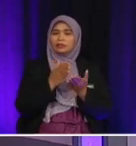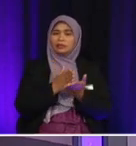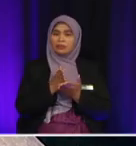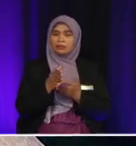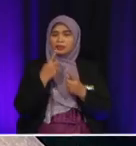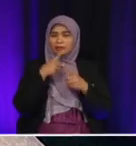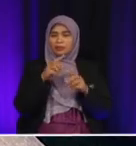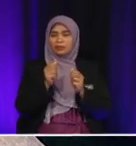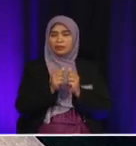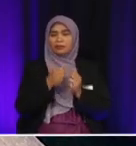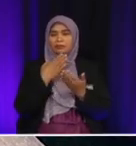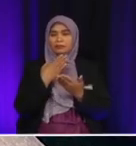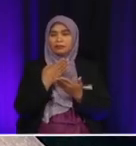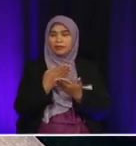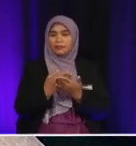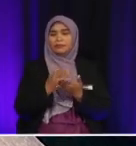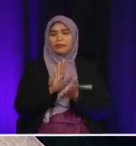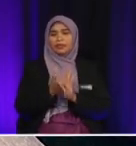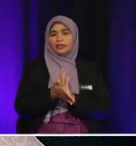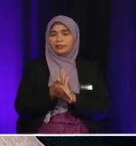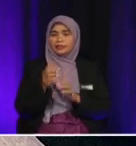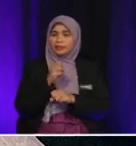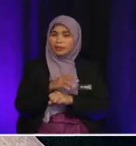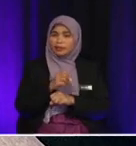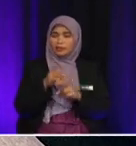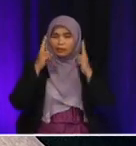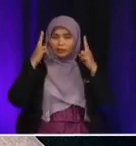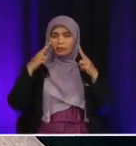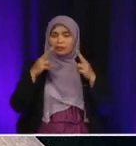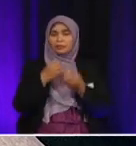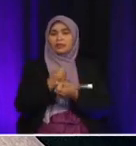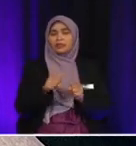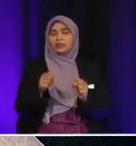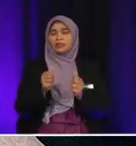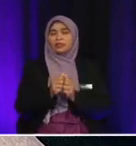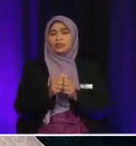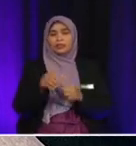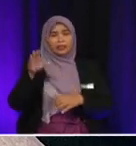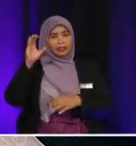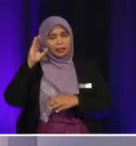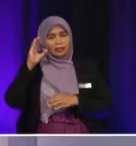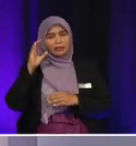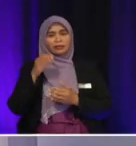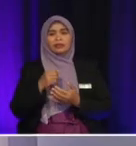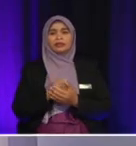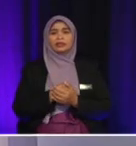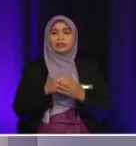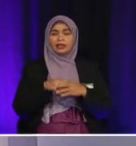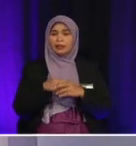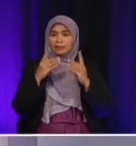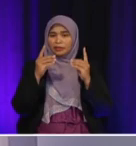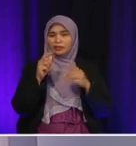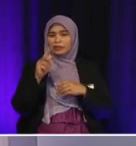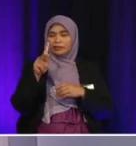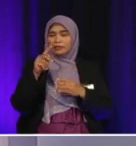baik jadi nasihat Ustazah bersedialah ya dengan mendengar program kita pada dalam Didik TV ini